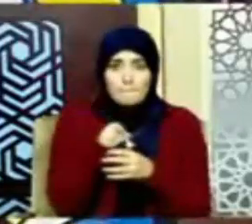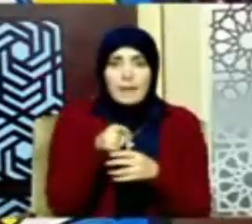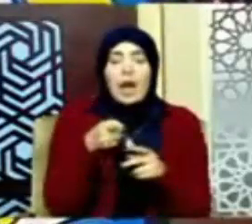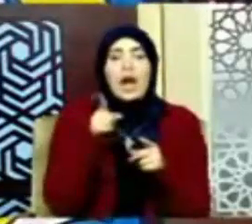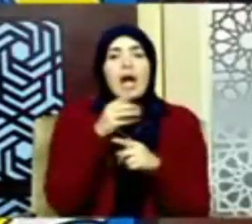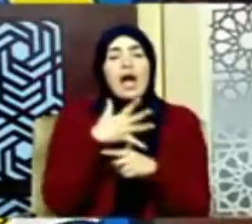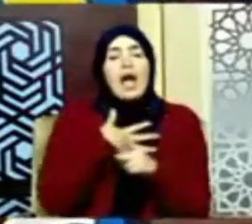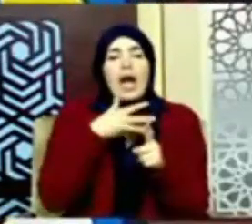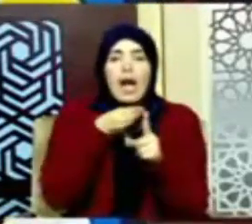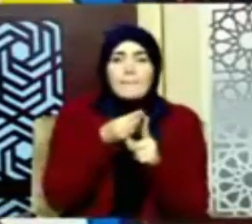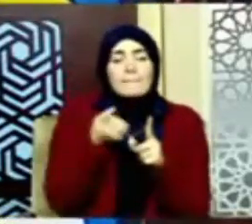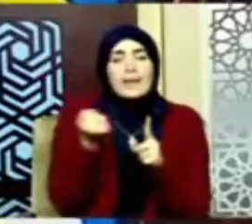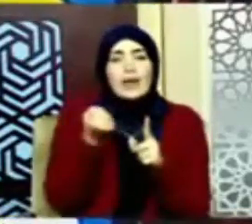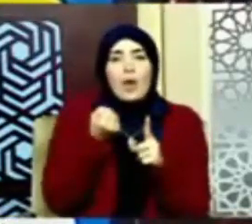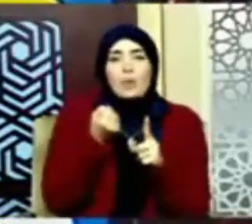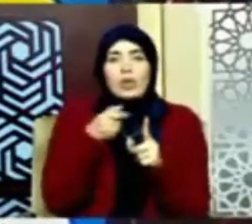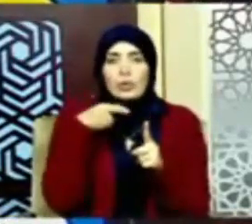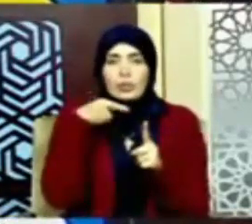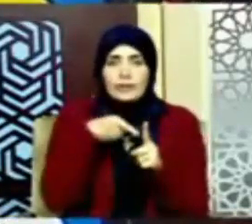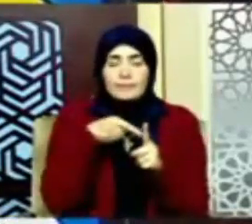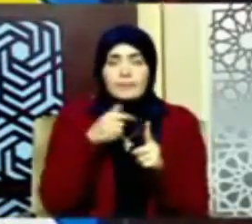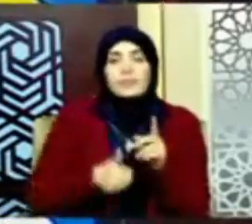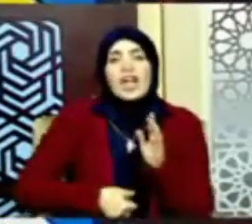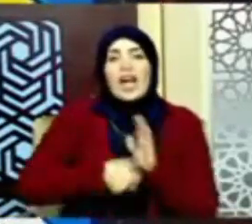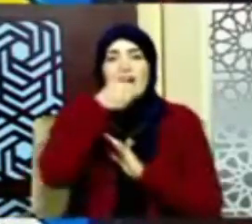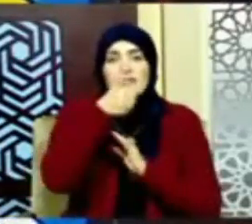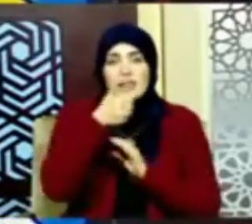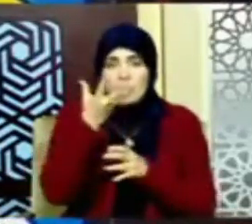أحب إلي من قيام ليلة.